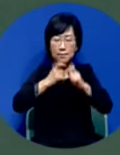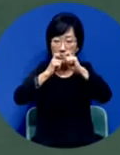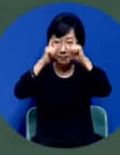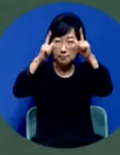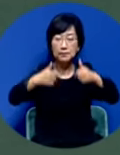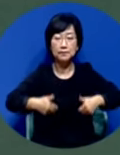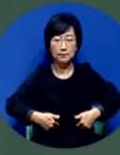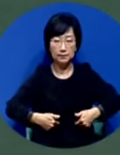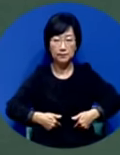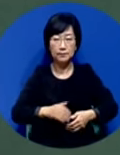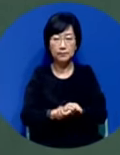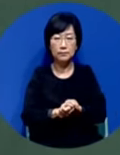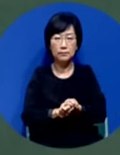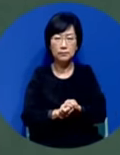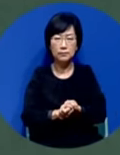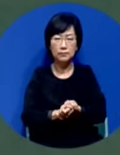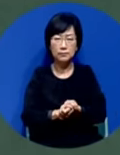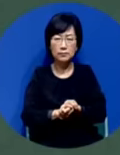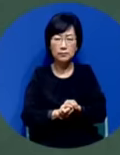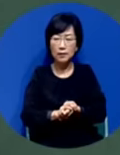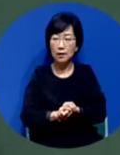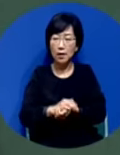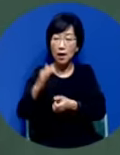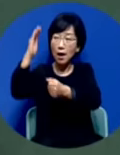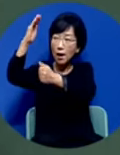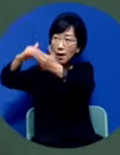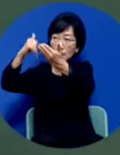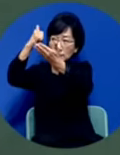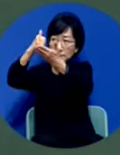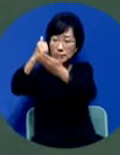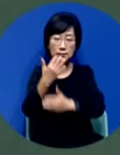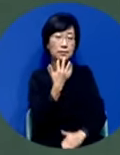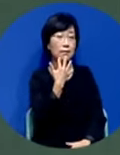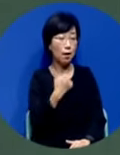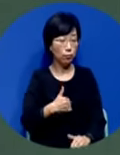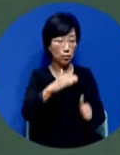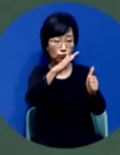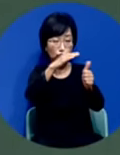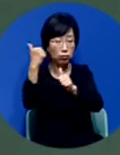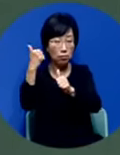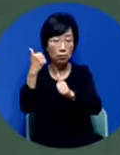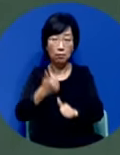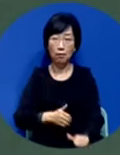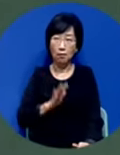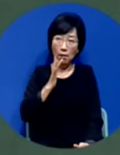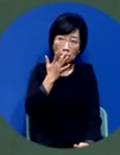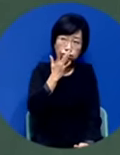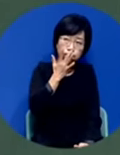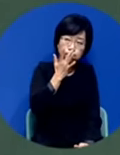那我们要正确的知道圣经的历史，认识传道和宣教。 자, 아브라함을 불렀는데도 못 깨달으니까 노예가 돼요.